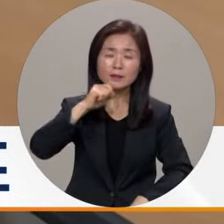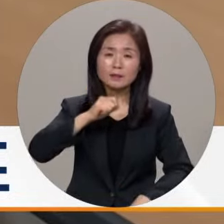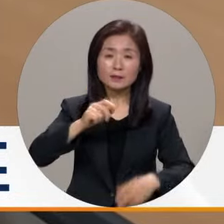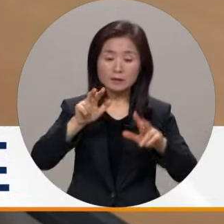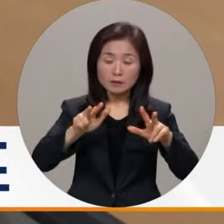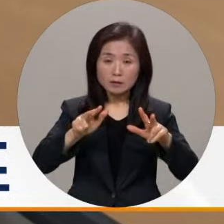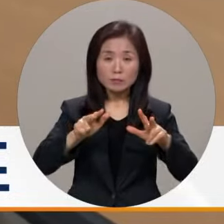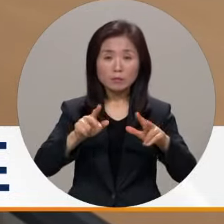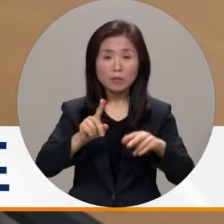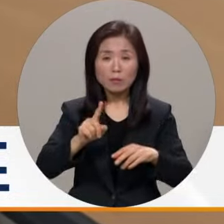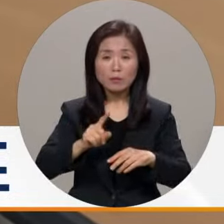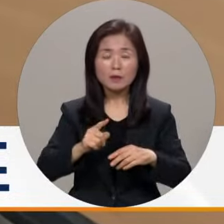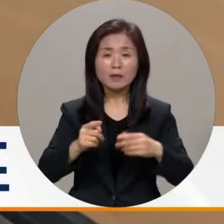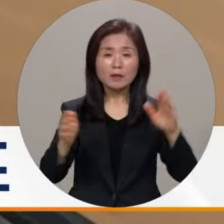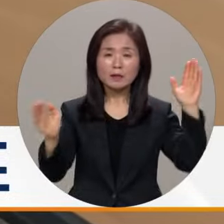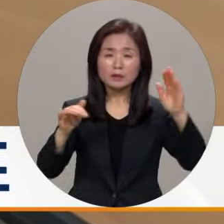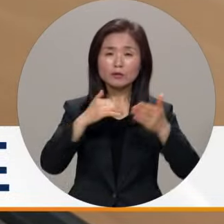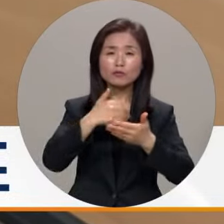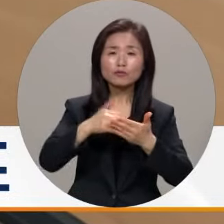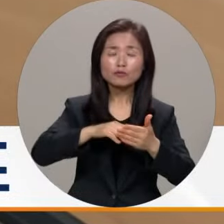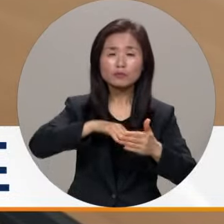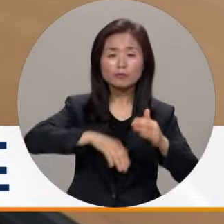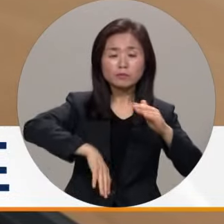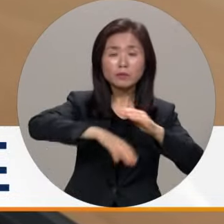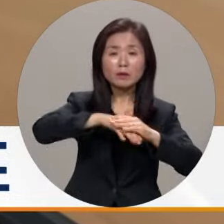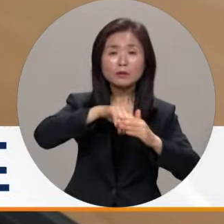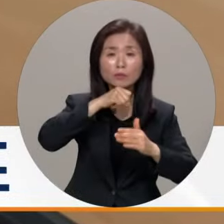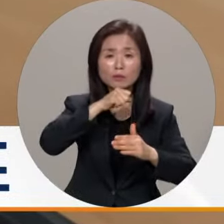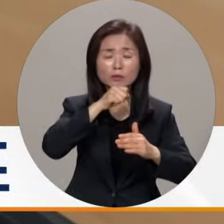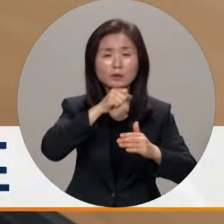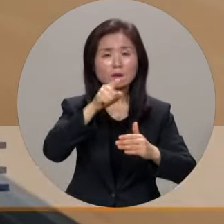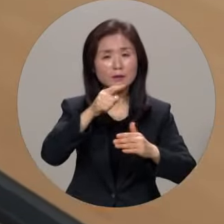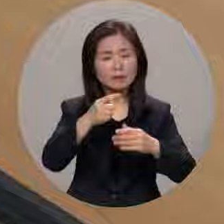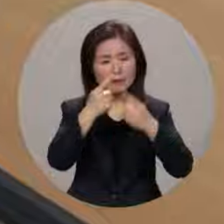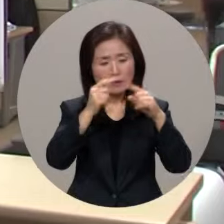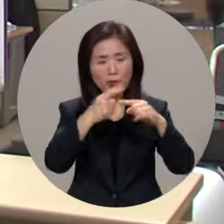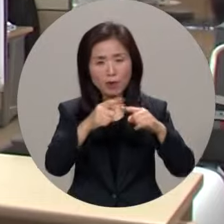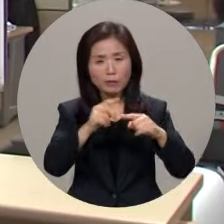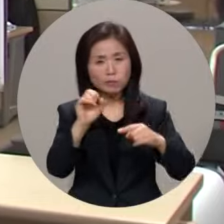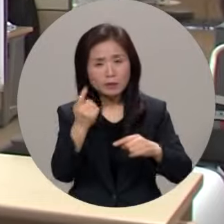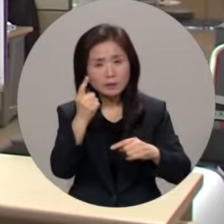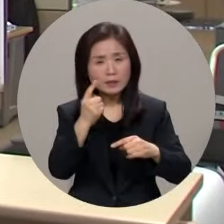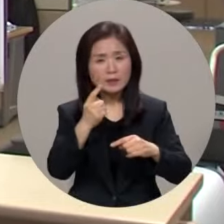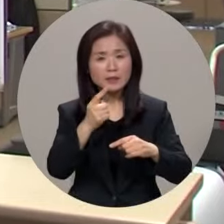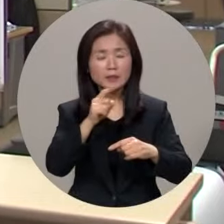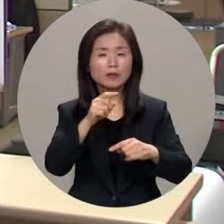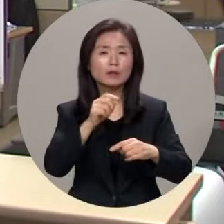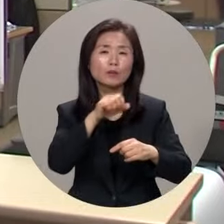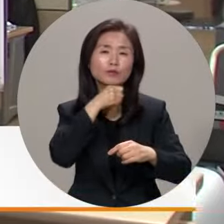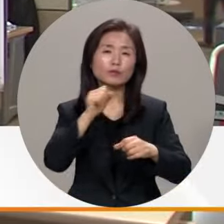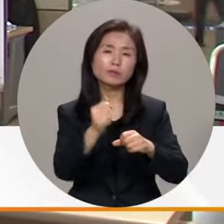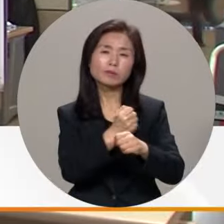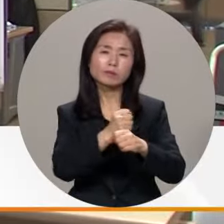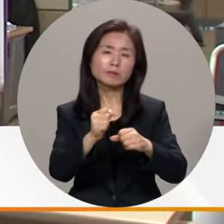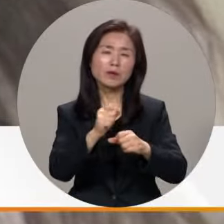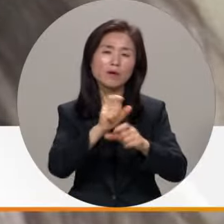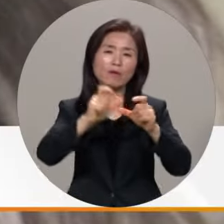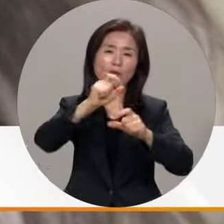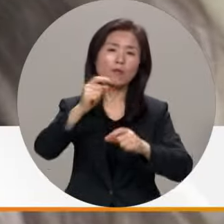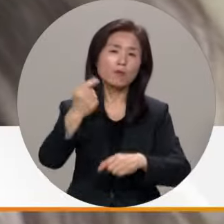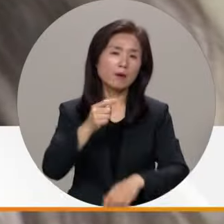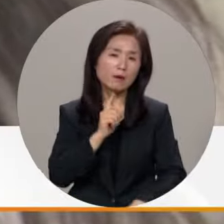상황에선 실적을 부풀리기 위한 꼼수가 확산할 수 있다고 우려합니다 신입생이나 재학생 충원율